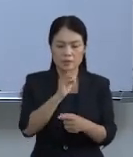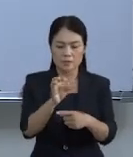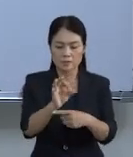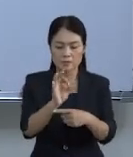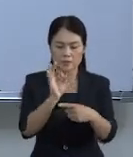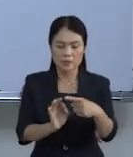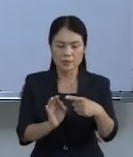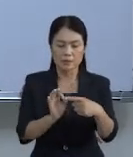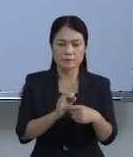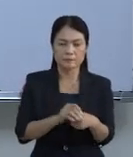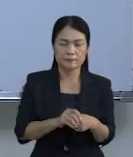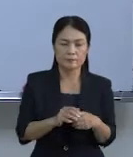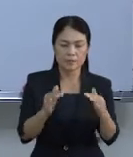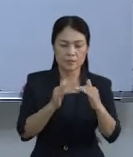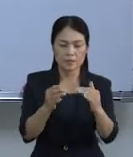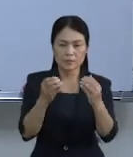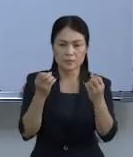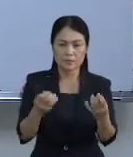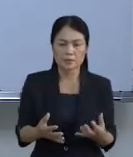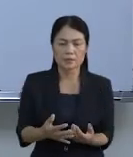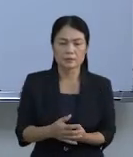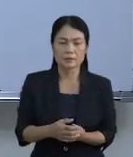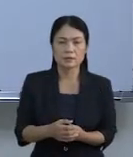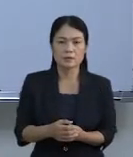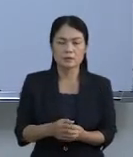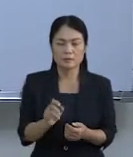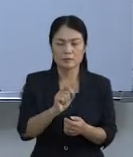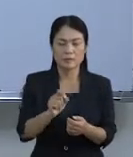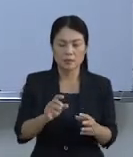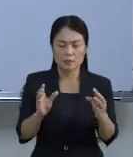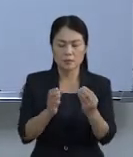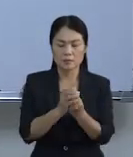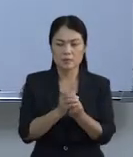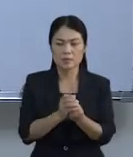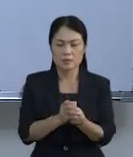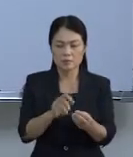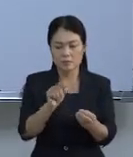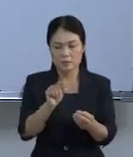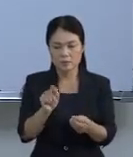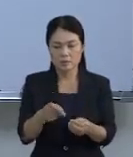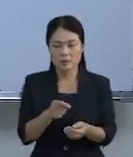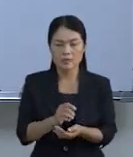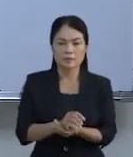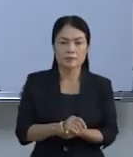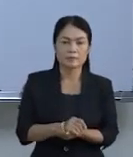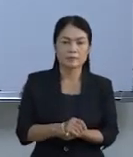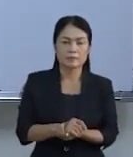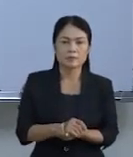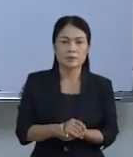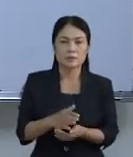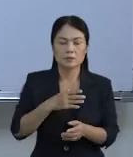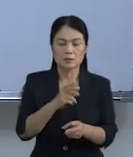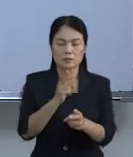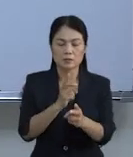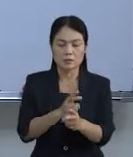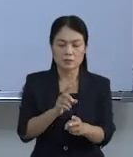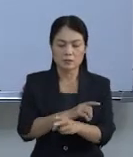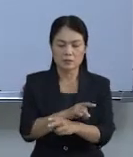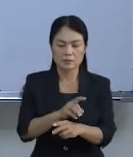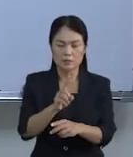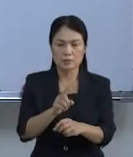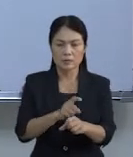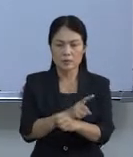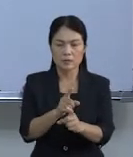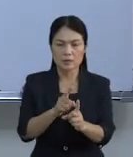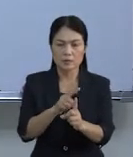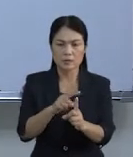hiệp nế vì xe mà bọc hiệp ấy sẽ xé chia chùm nón túi sát sập hiện nó còn nè chứng thì cũng tục pi lại câu mùi nhiệt ti cả